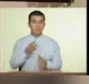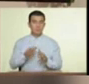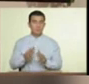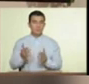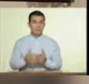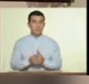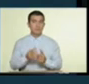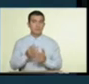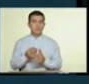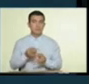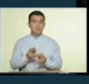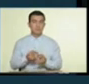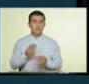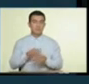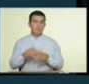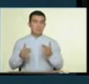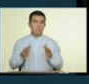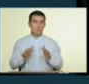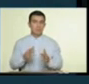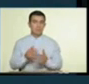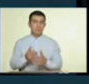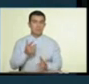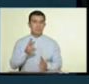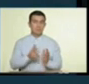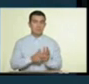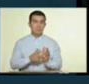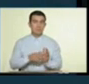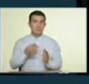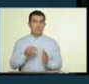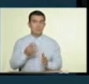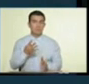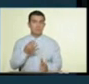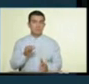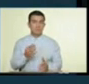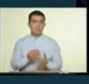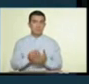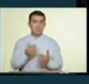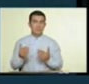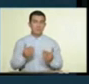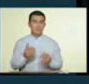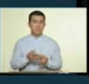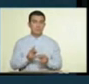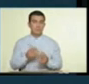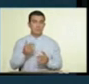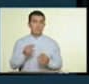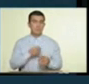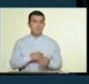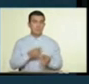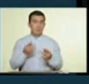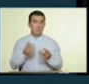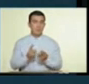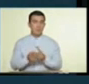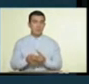ham tenglikning chap qismida 8y qo'shuv 4y shu ifodani soddalashtirib